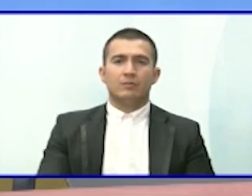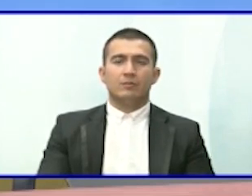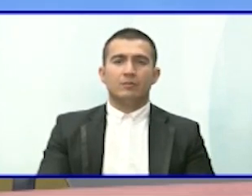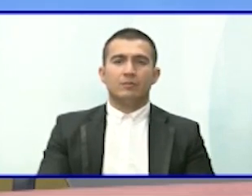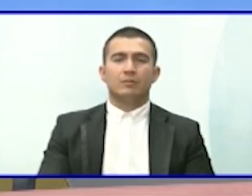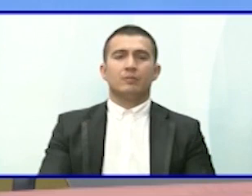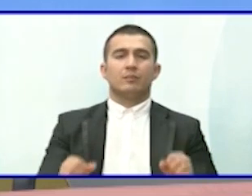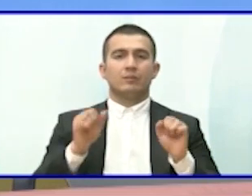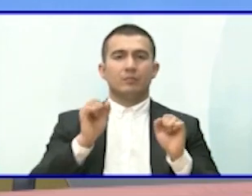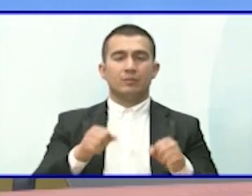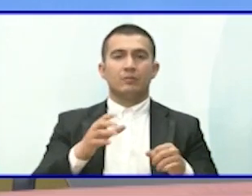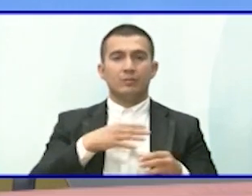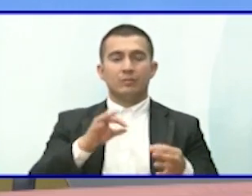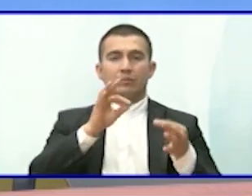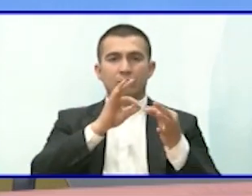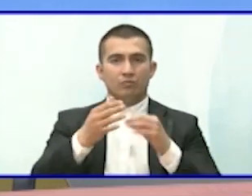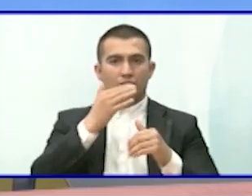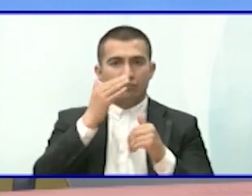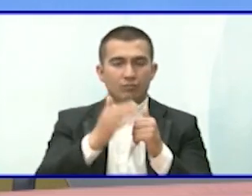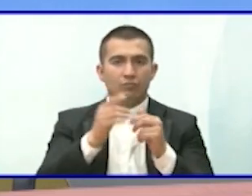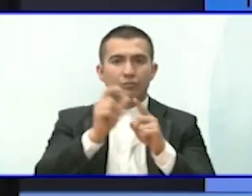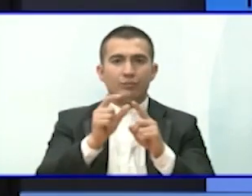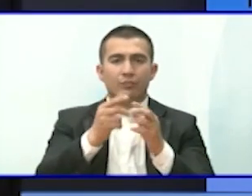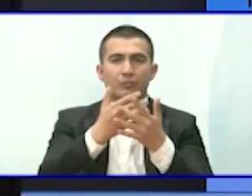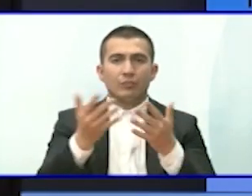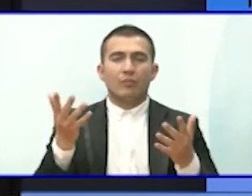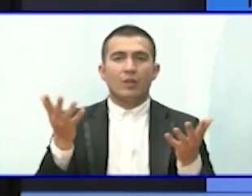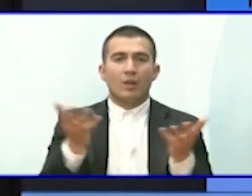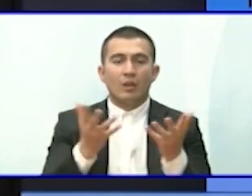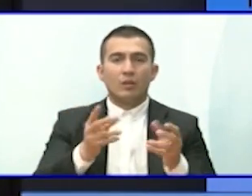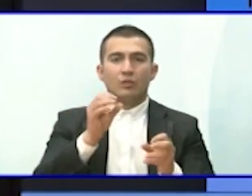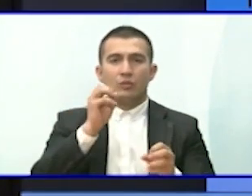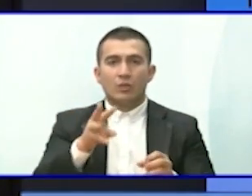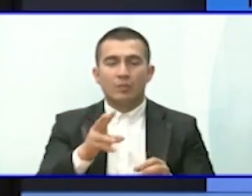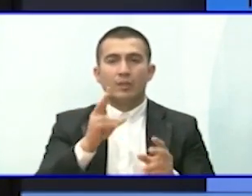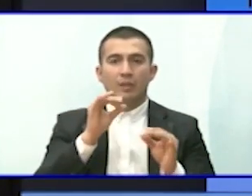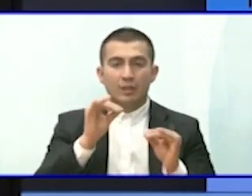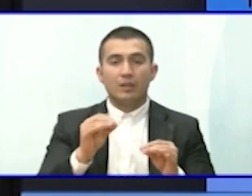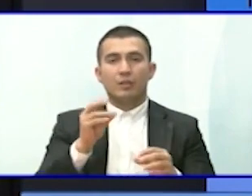предложный падеж аку о чем и чё